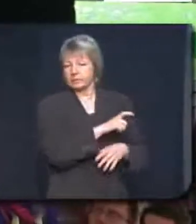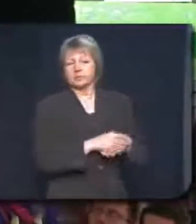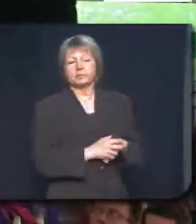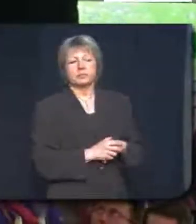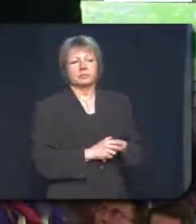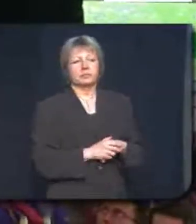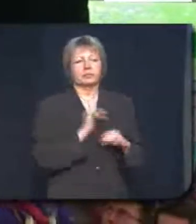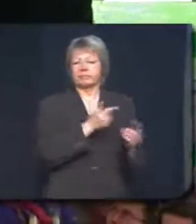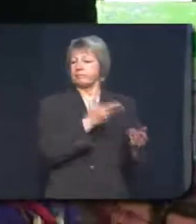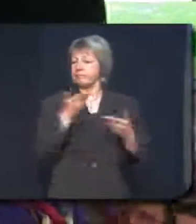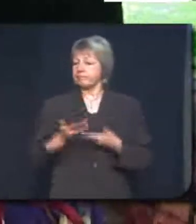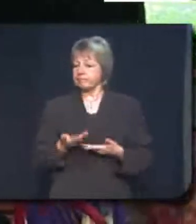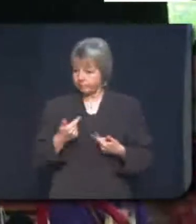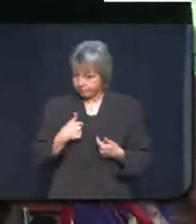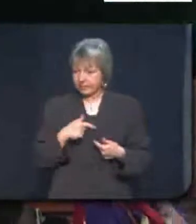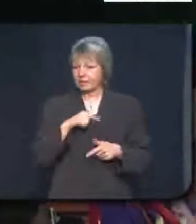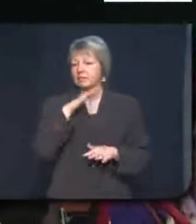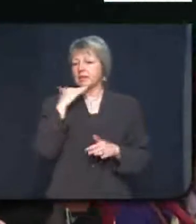ja vielen Dank